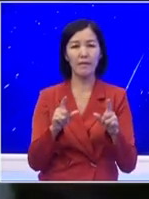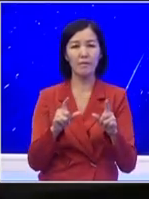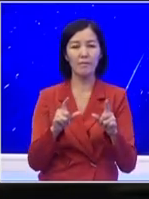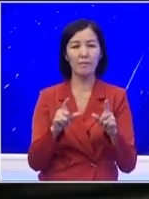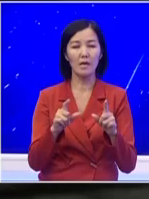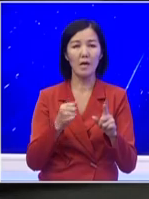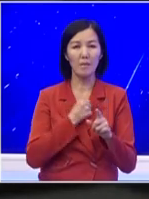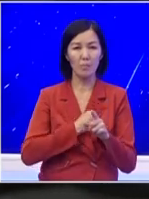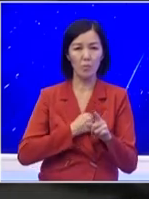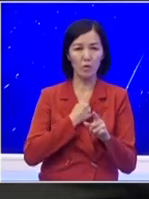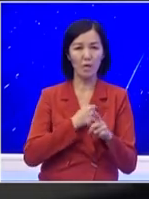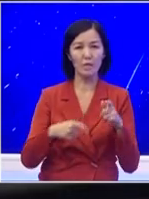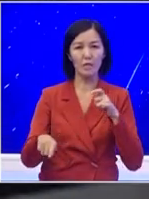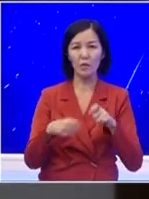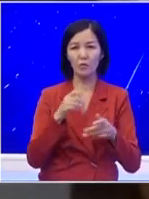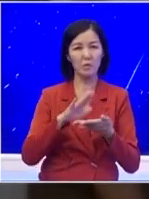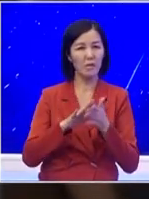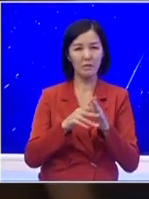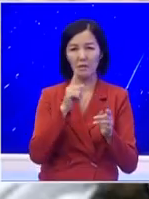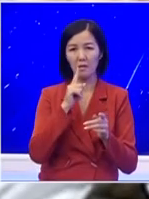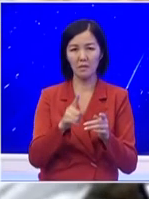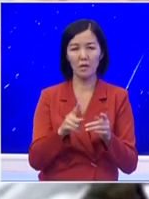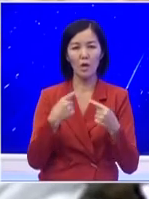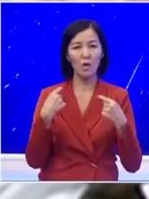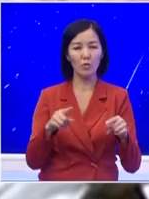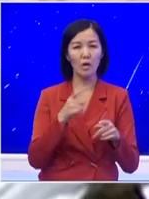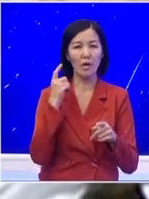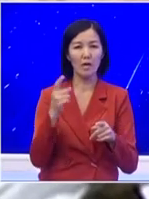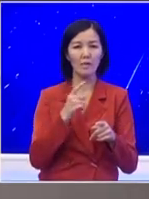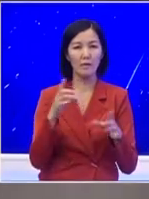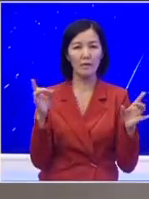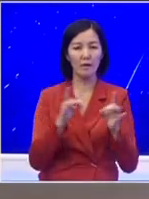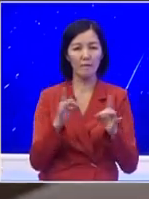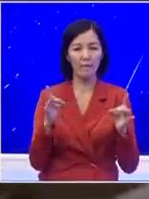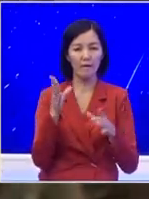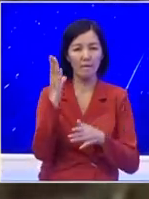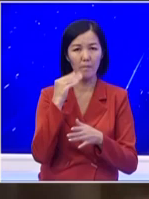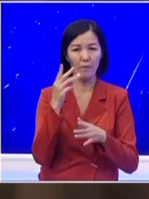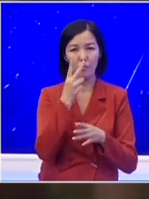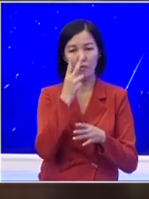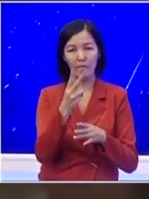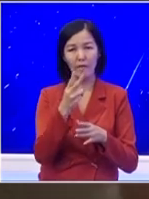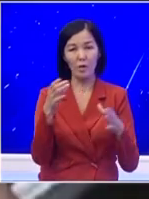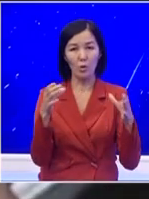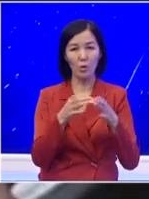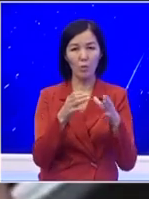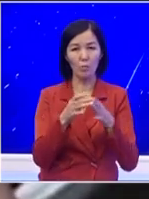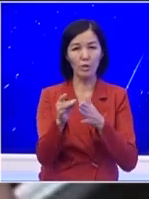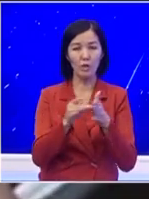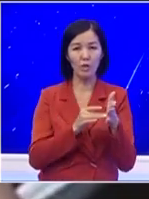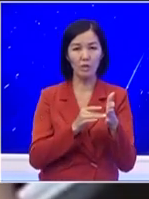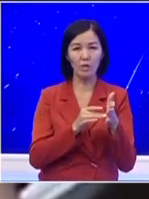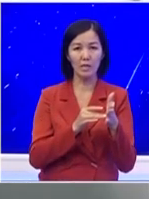бурная реакция. С нарушением они не согласились. Другая владелица одного из кафе мегаполиса, увидев мобильную группу, тут же